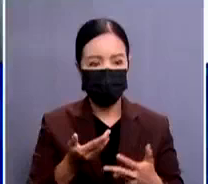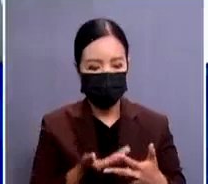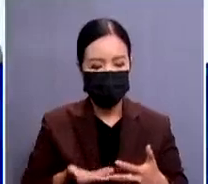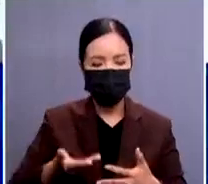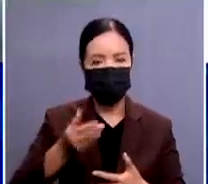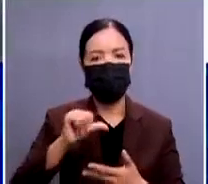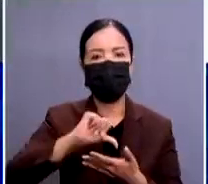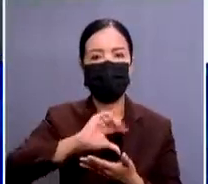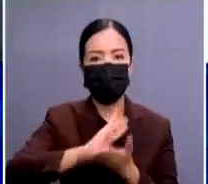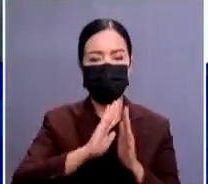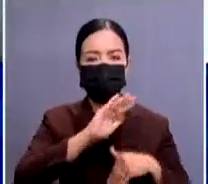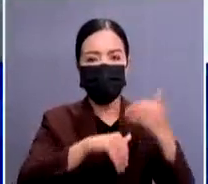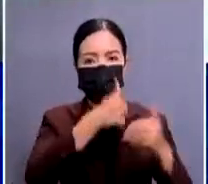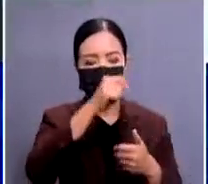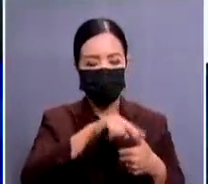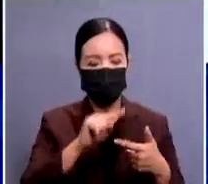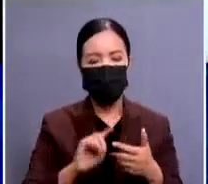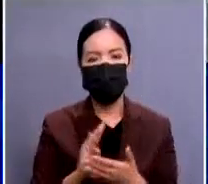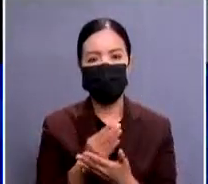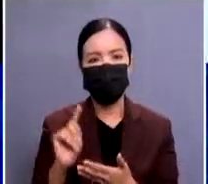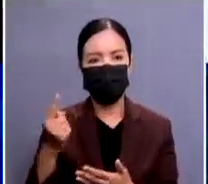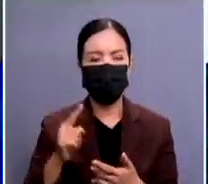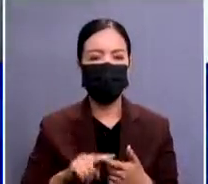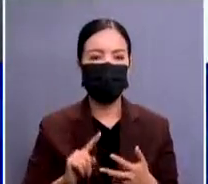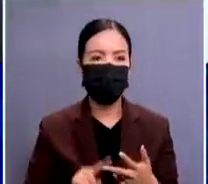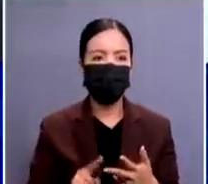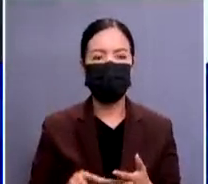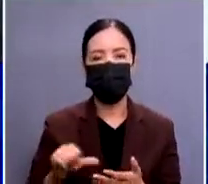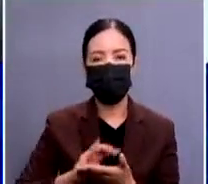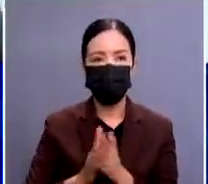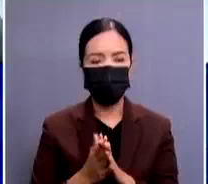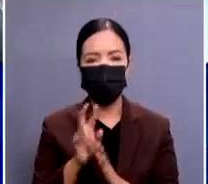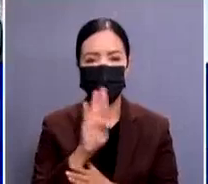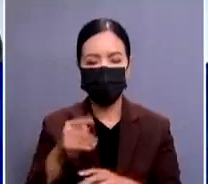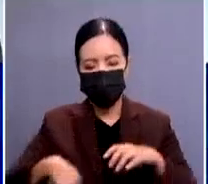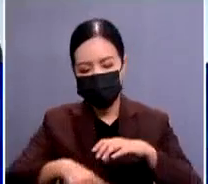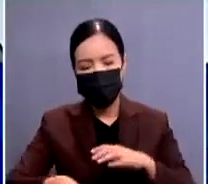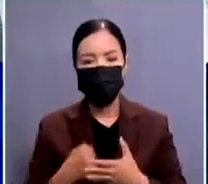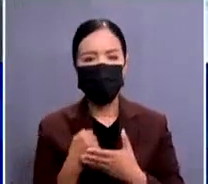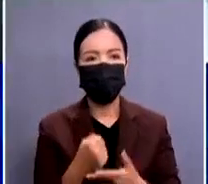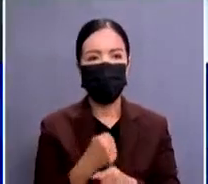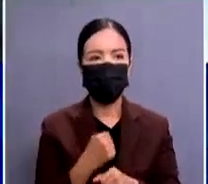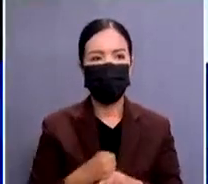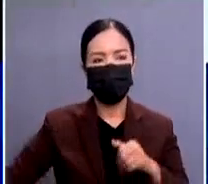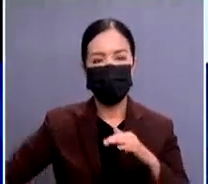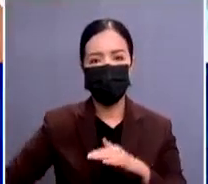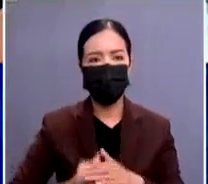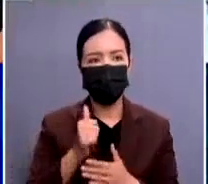ให้ดีขึ้น2ก็คือการสร้างธุรกิจใหม่และ3ปรับปรุงระบบภายในองค์กรเพื่อให้เอื้อต่อผลสำเร็จกับ